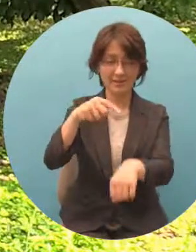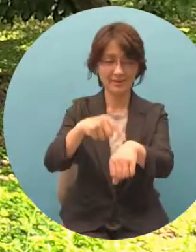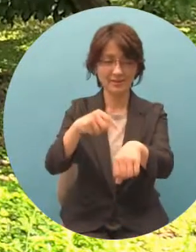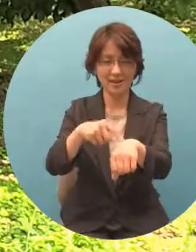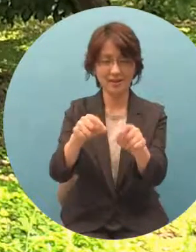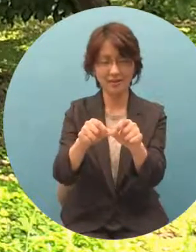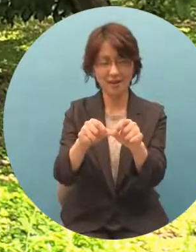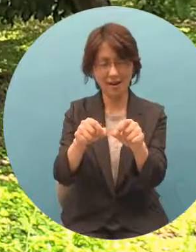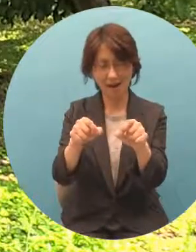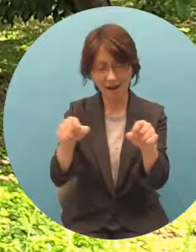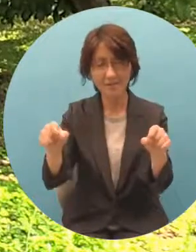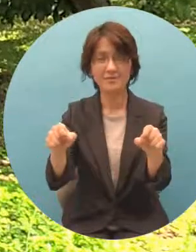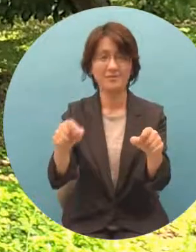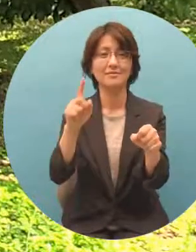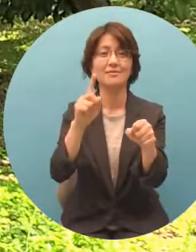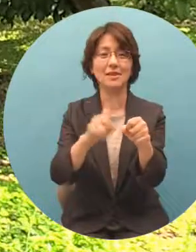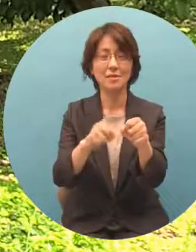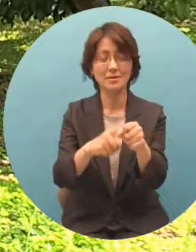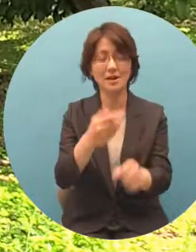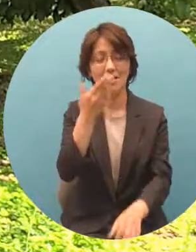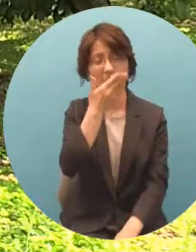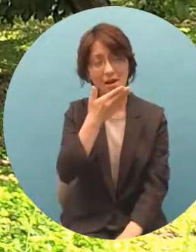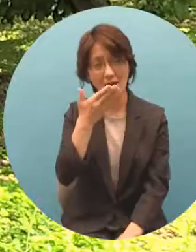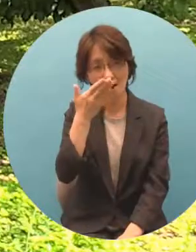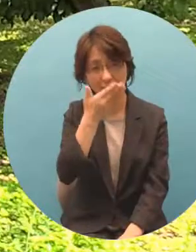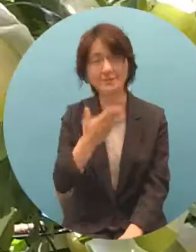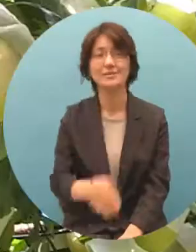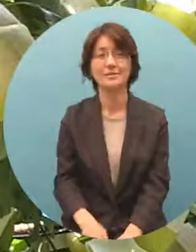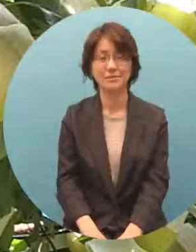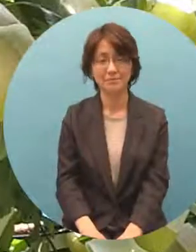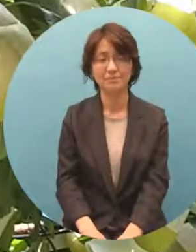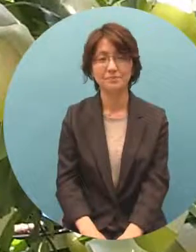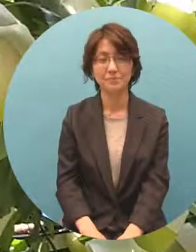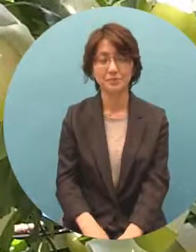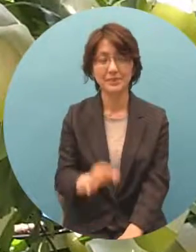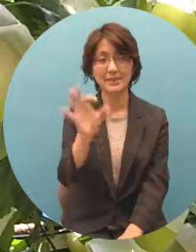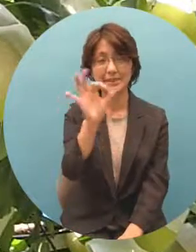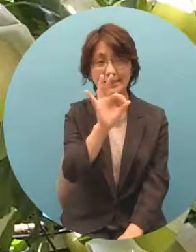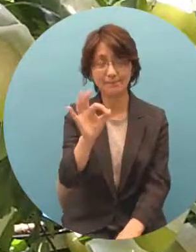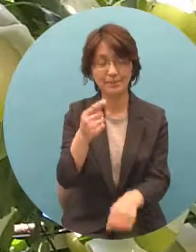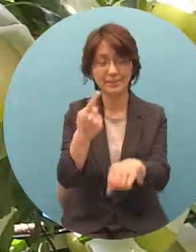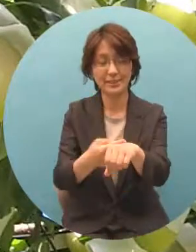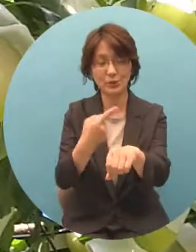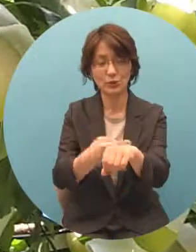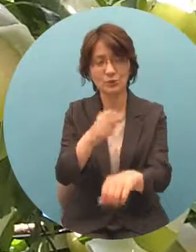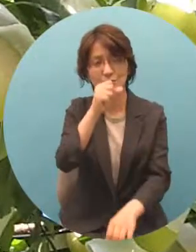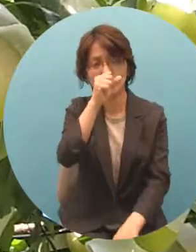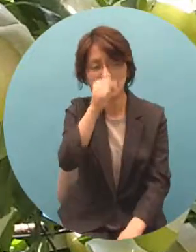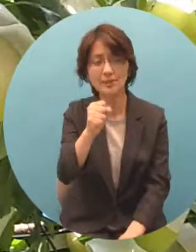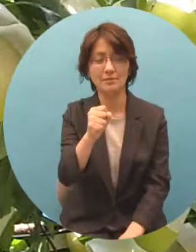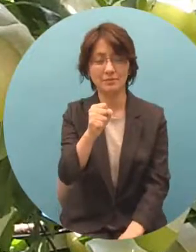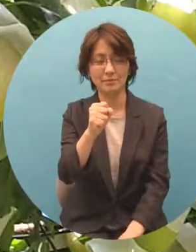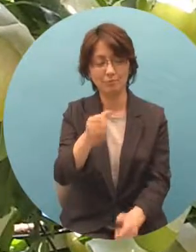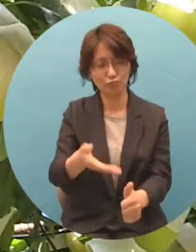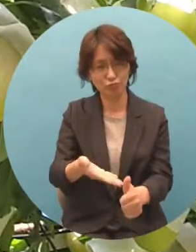非常に糖度が上がる一つの大きな要因ですから、果物の品質が非常に良くな